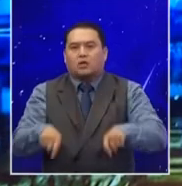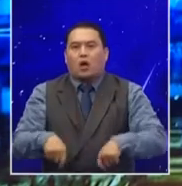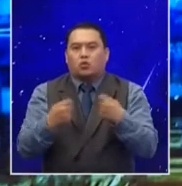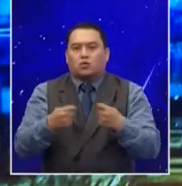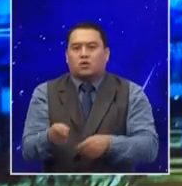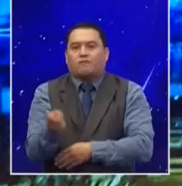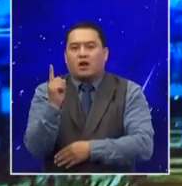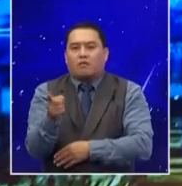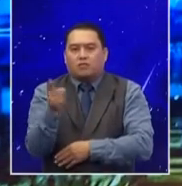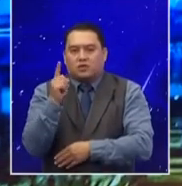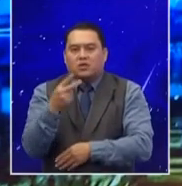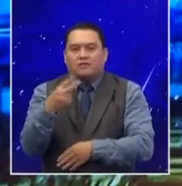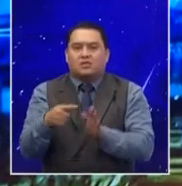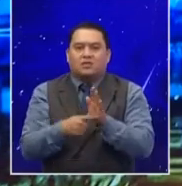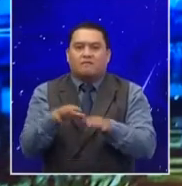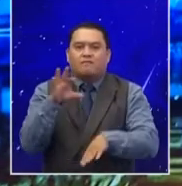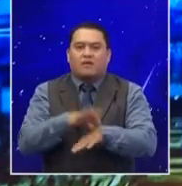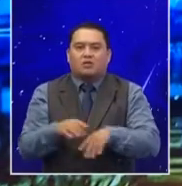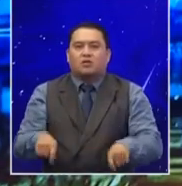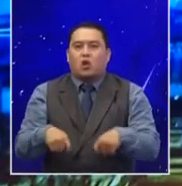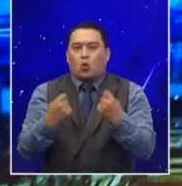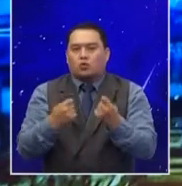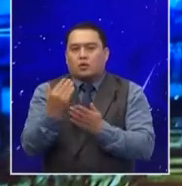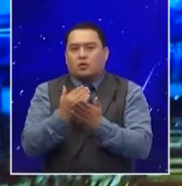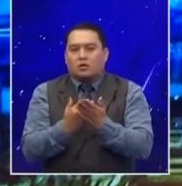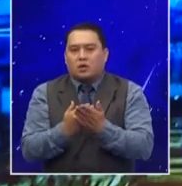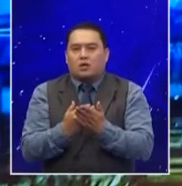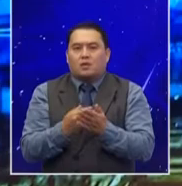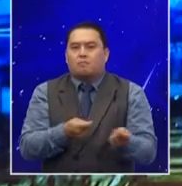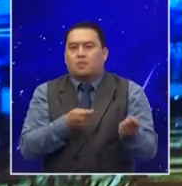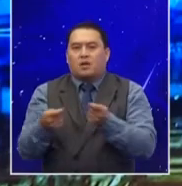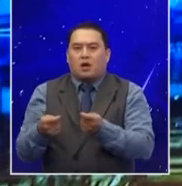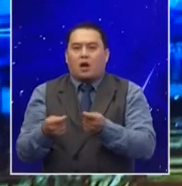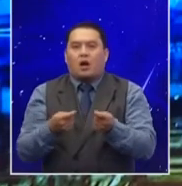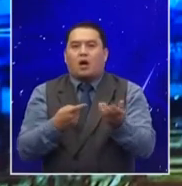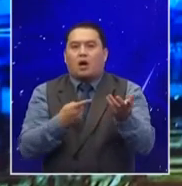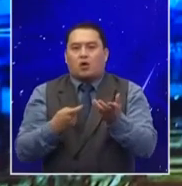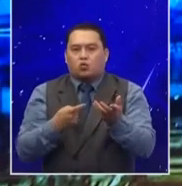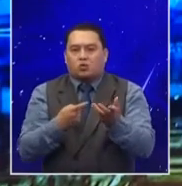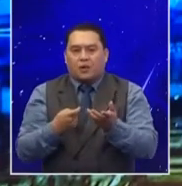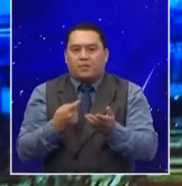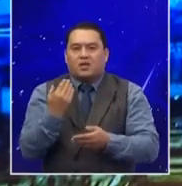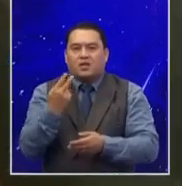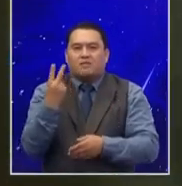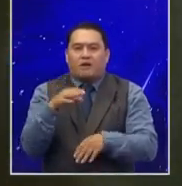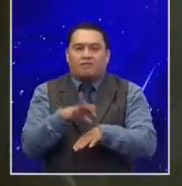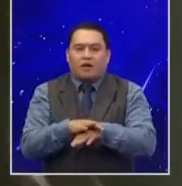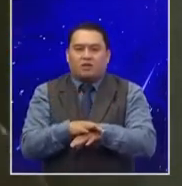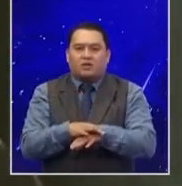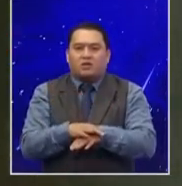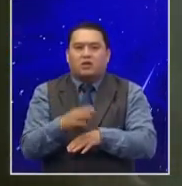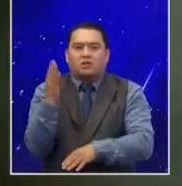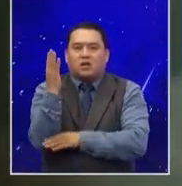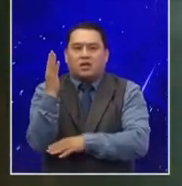нарушение правил рыболовства, 27 фактов нарушений порядка ношения, перевозки и хранения охотничьего оружия, 2 факта